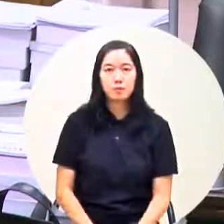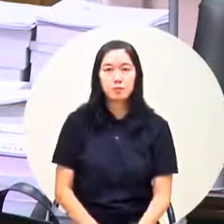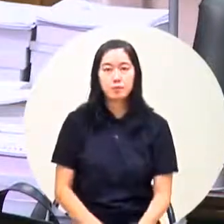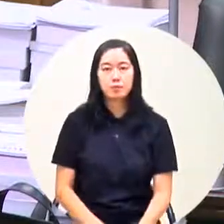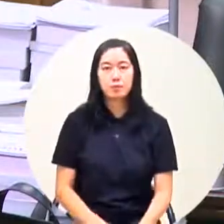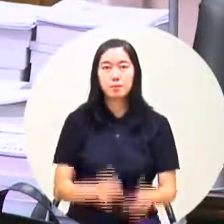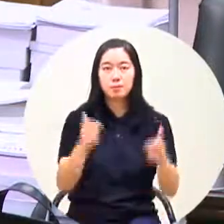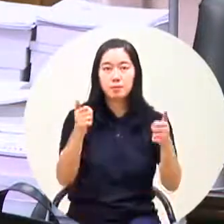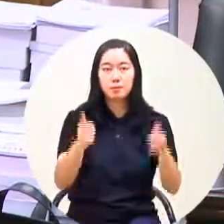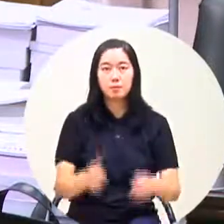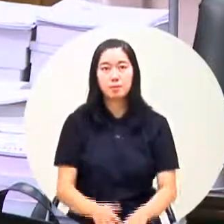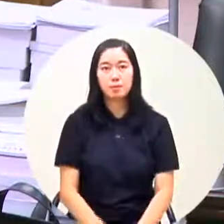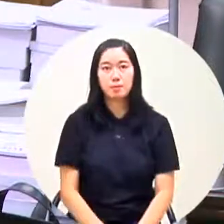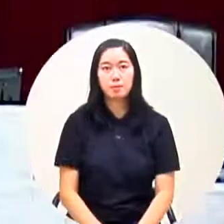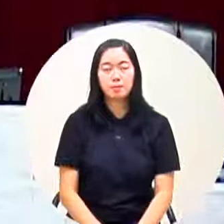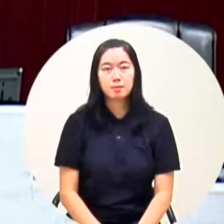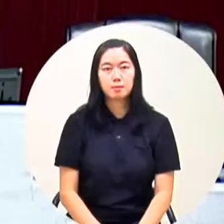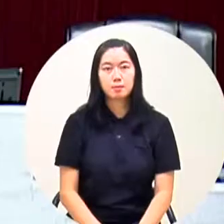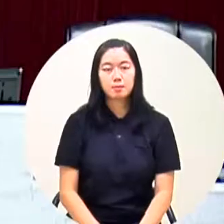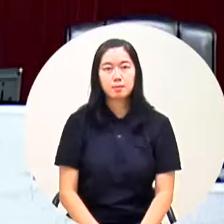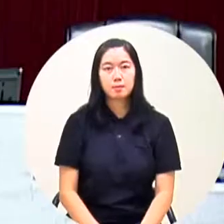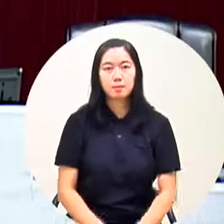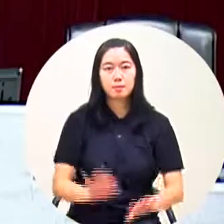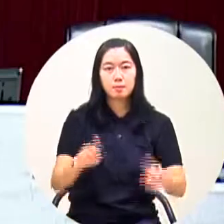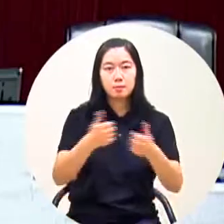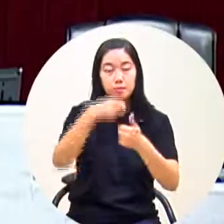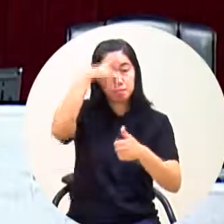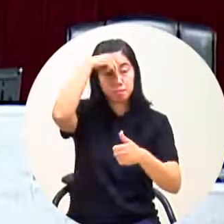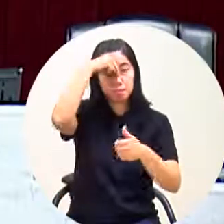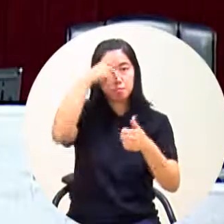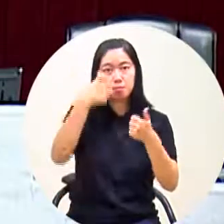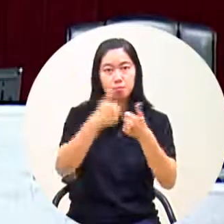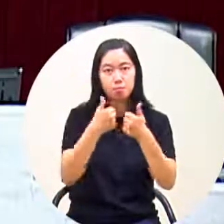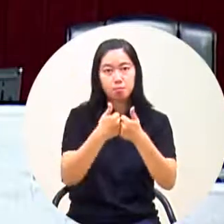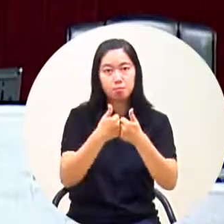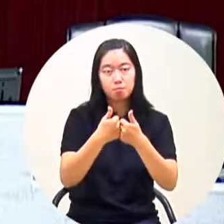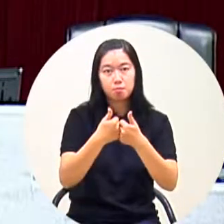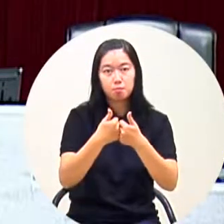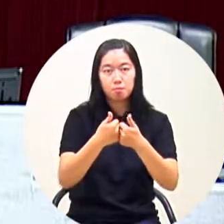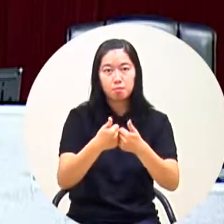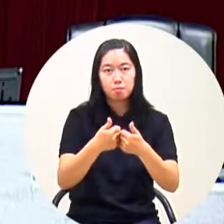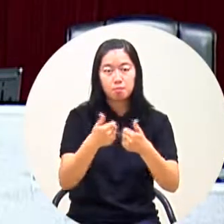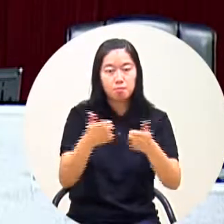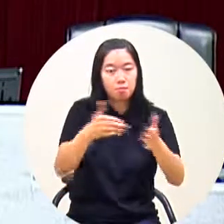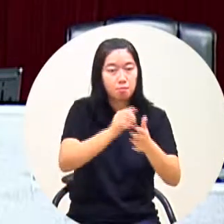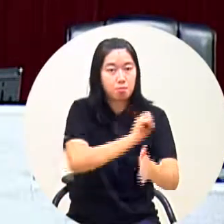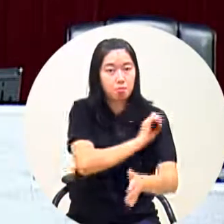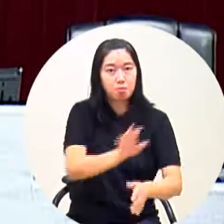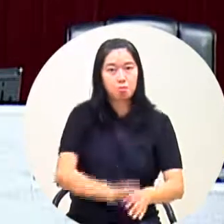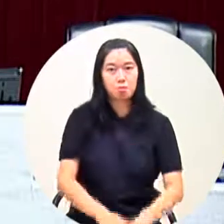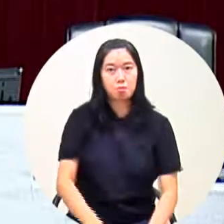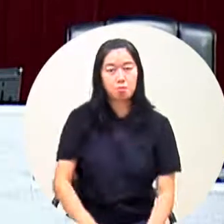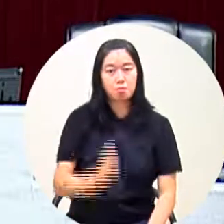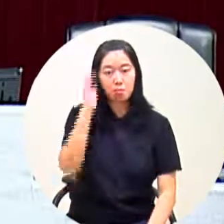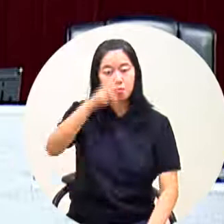主席。 好，谢谢。今天下午疫情到此为止哈，下个礼拜三